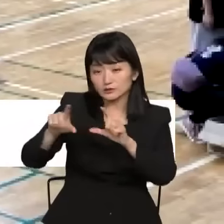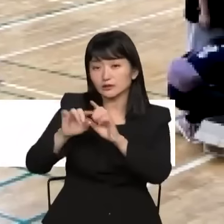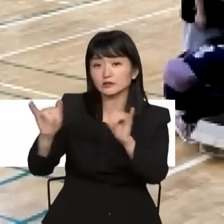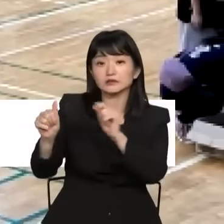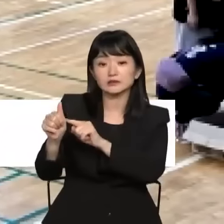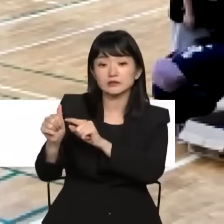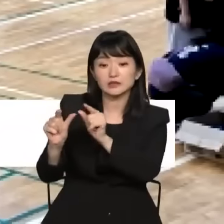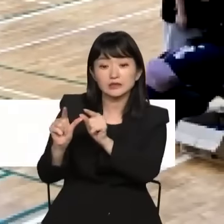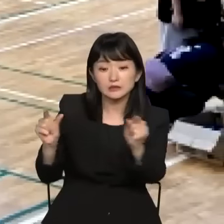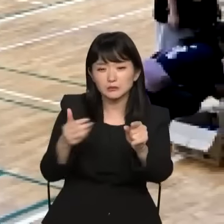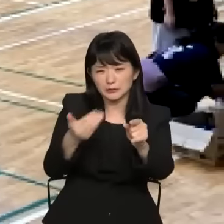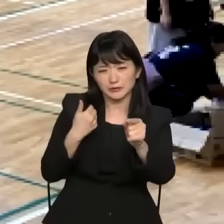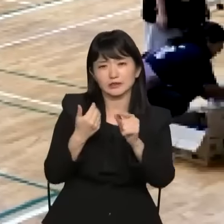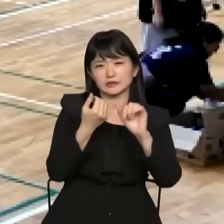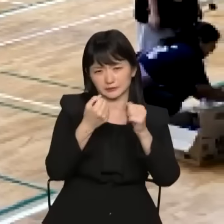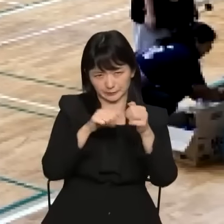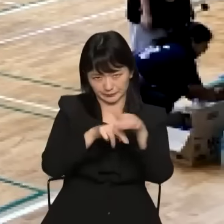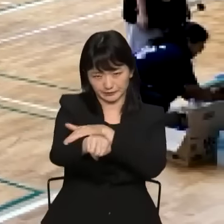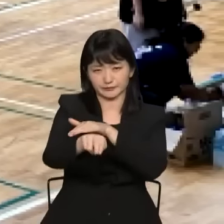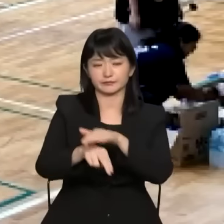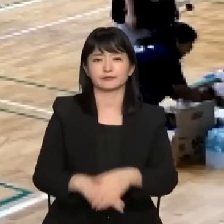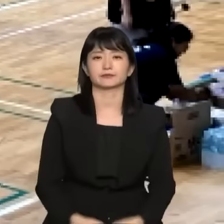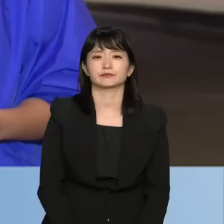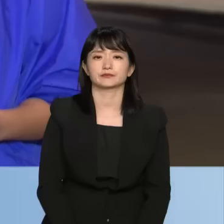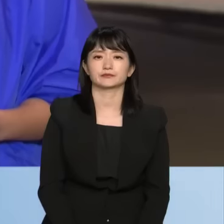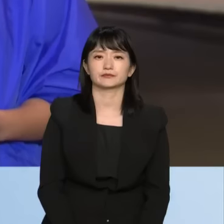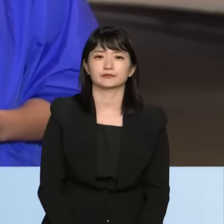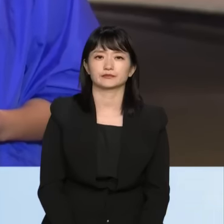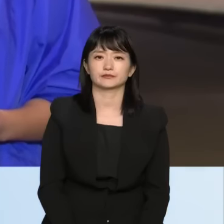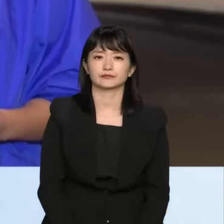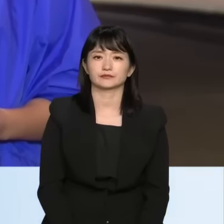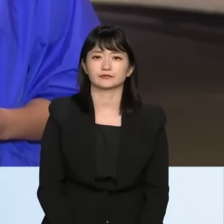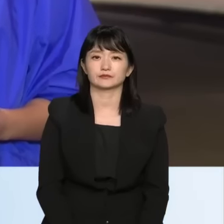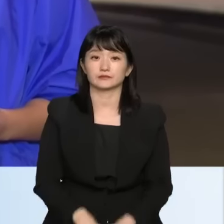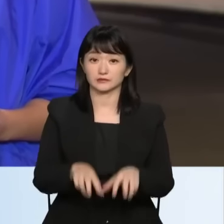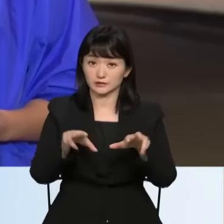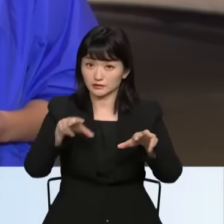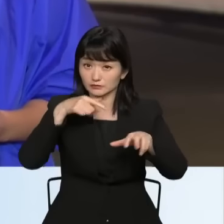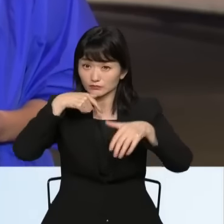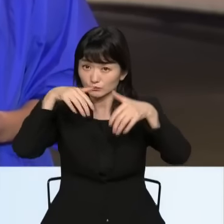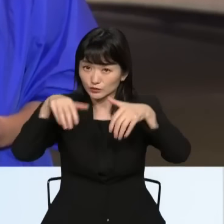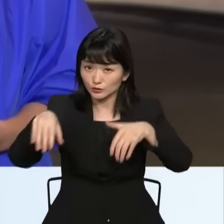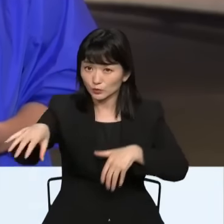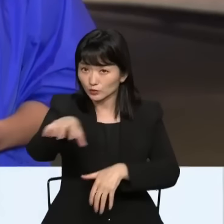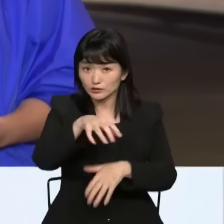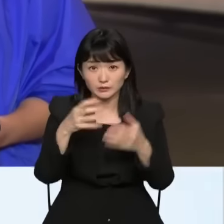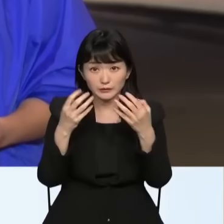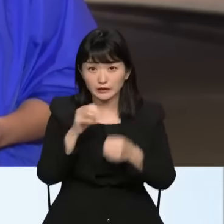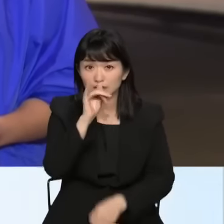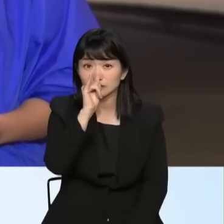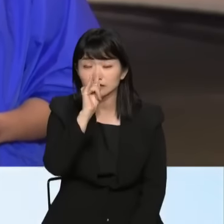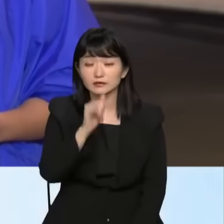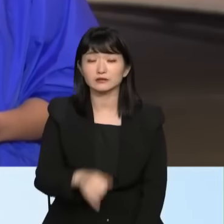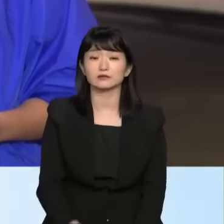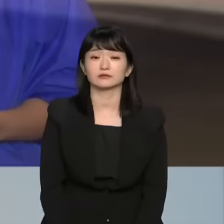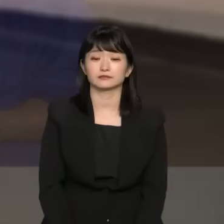주민들은 일부 미리 대피하기도 했습니다. 네, 지금도 비가 오는 곳들이 많습니까?